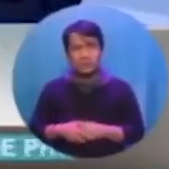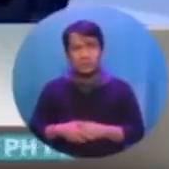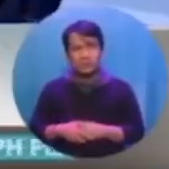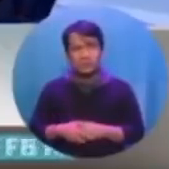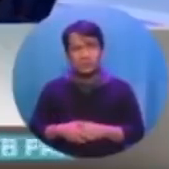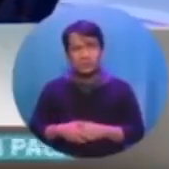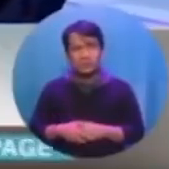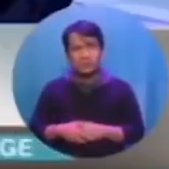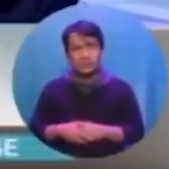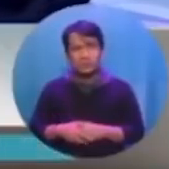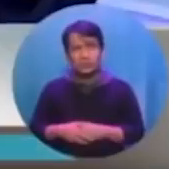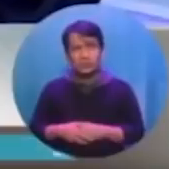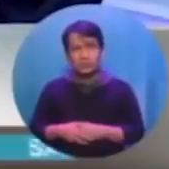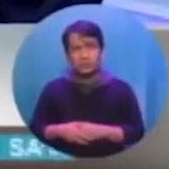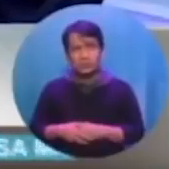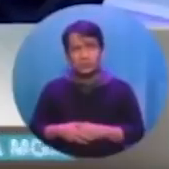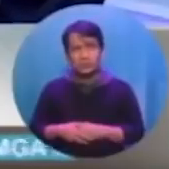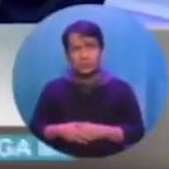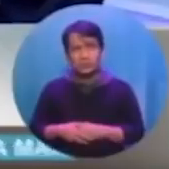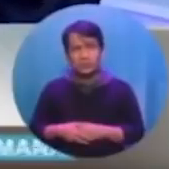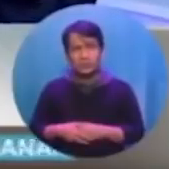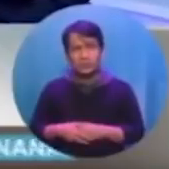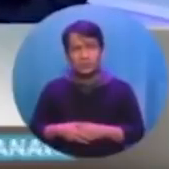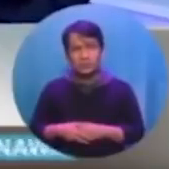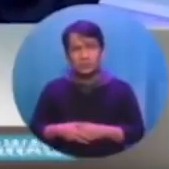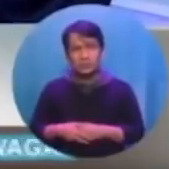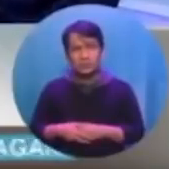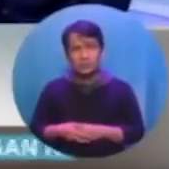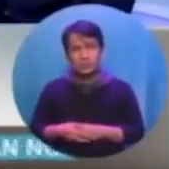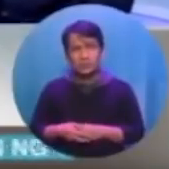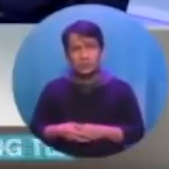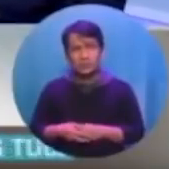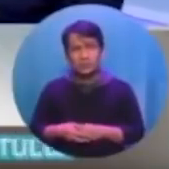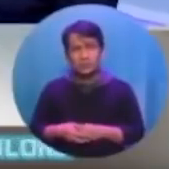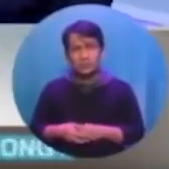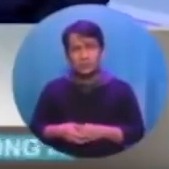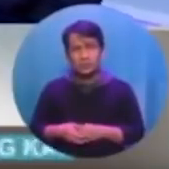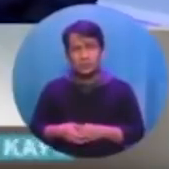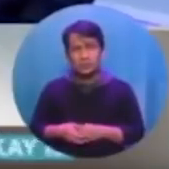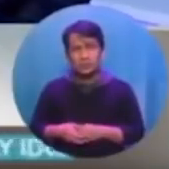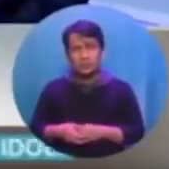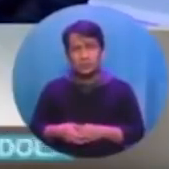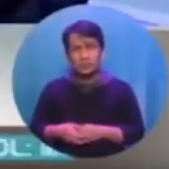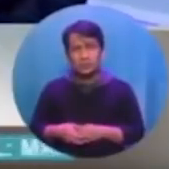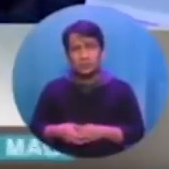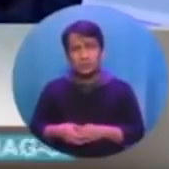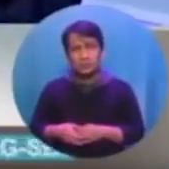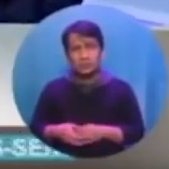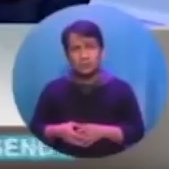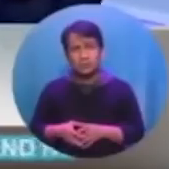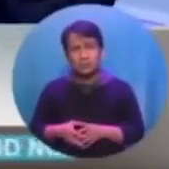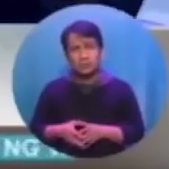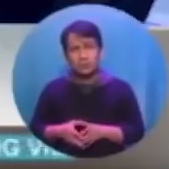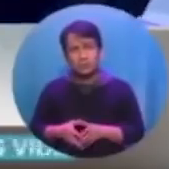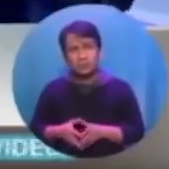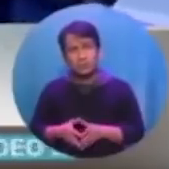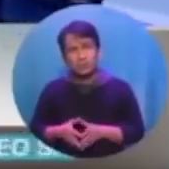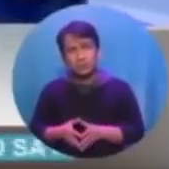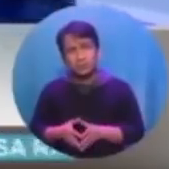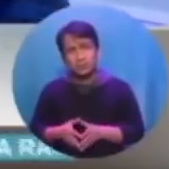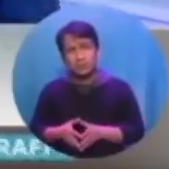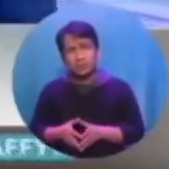Pwede mo makausap si tatay, nay? Pwede makausap si tatay? Nay? Opo. Okay. Kasi